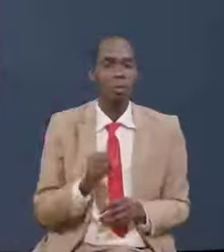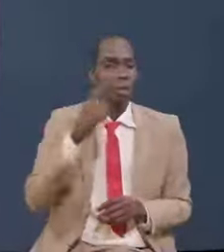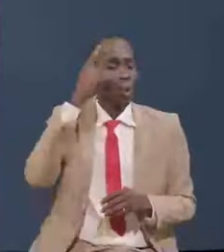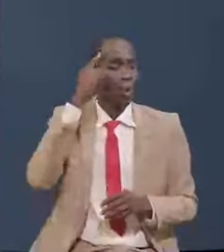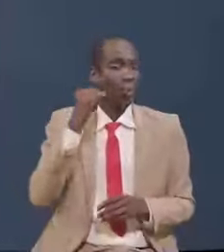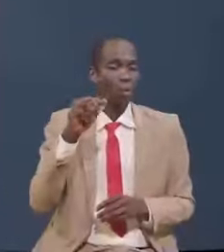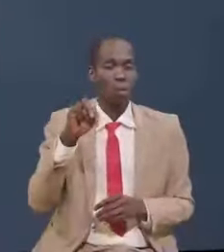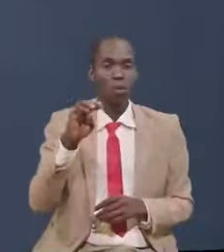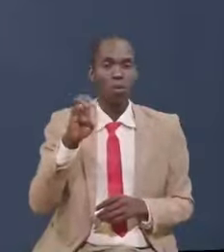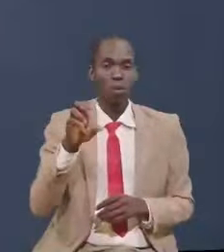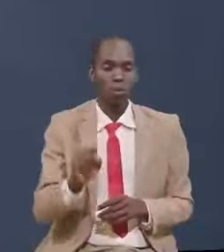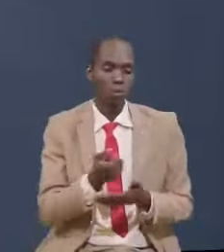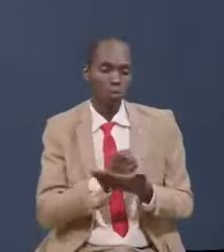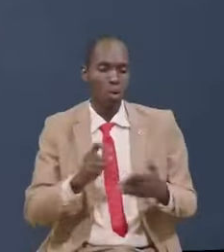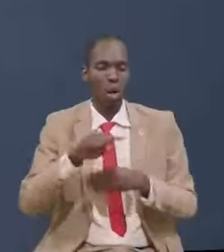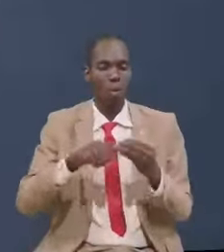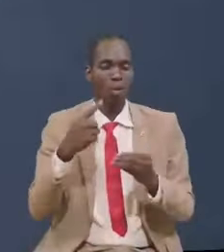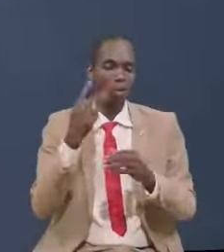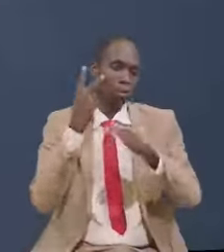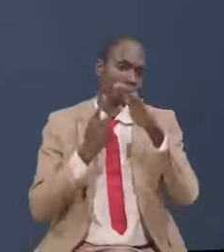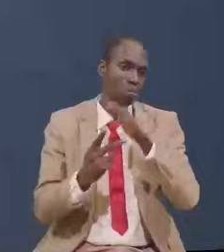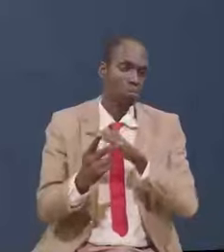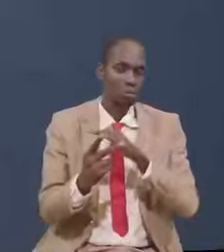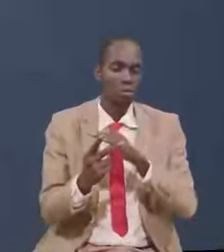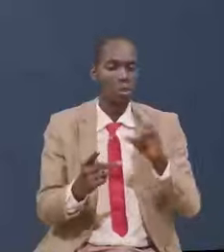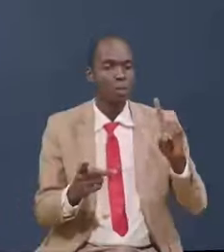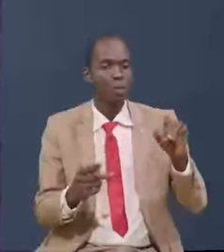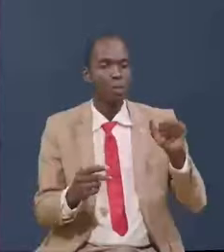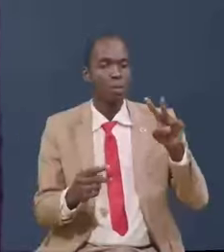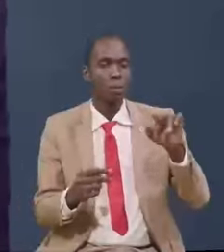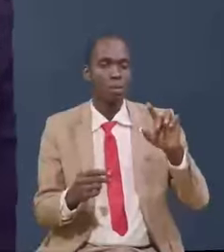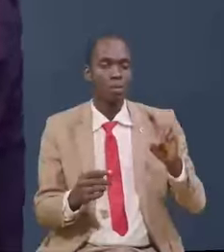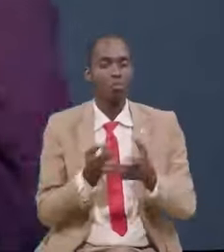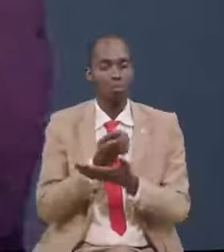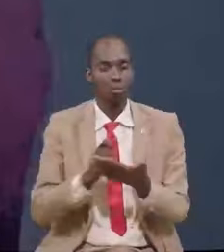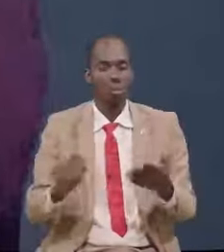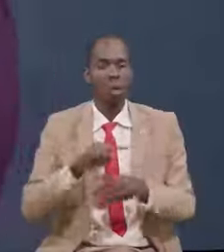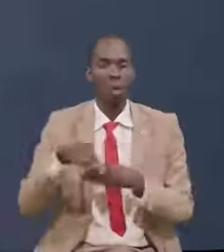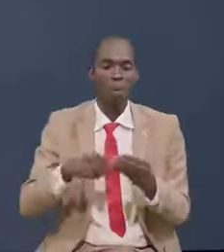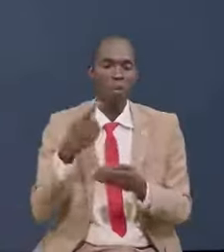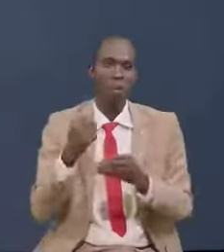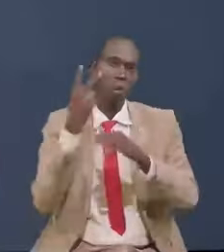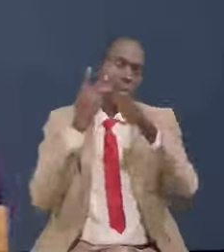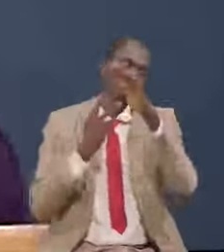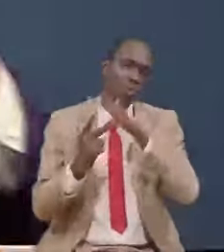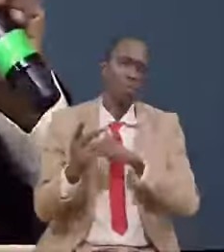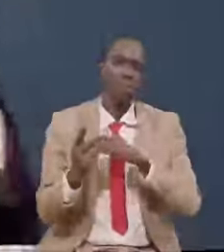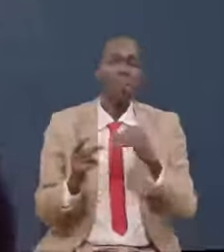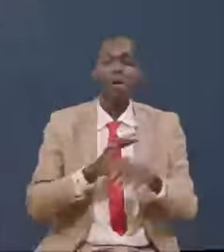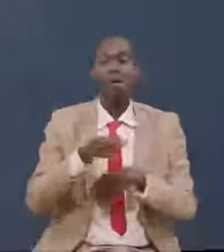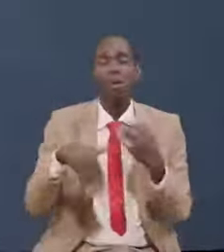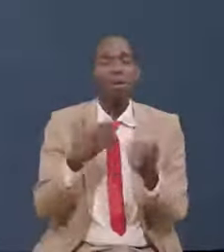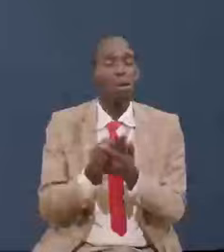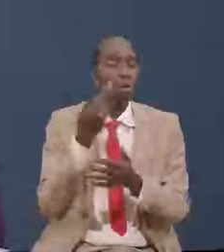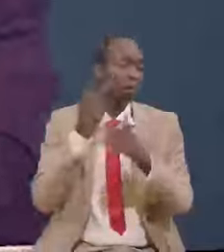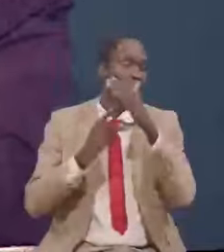Moïse a écrit concernant la prophétie. David a écrit concernant la prophétie. Tous les